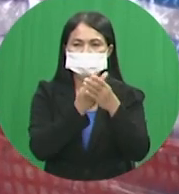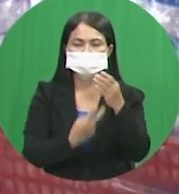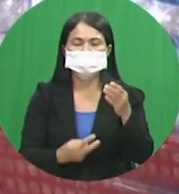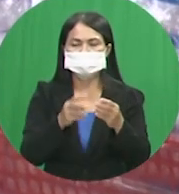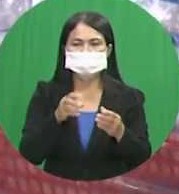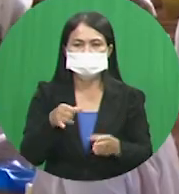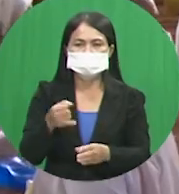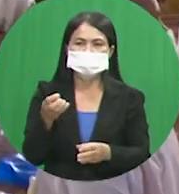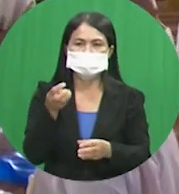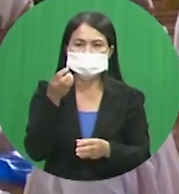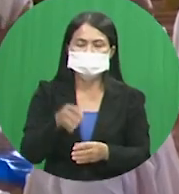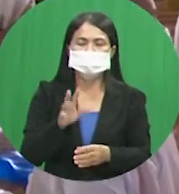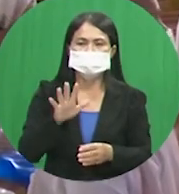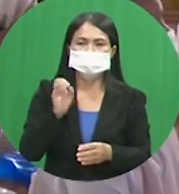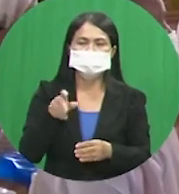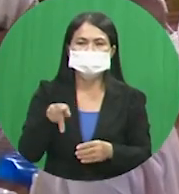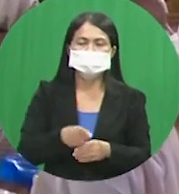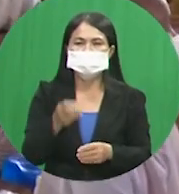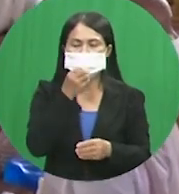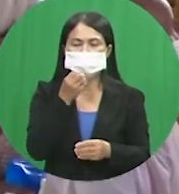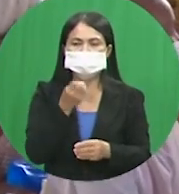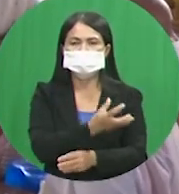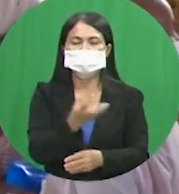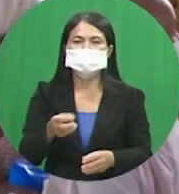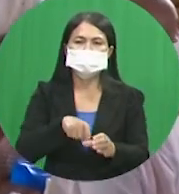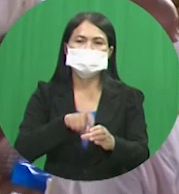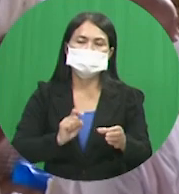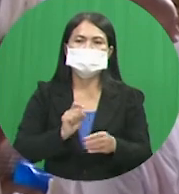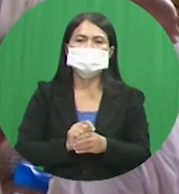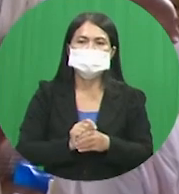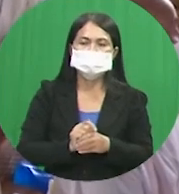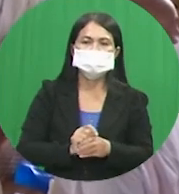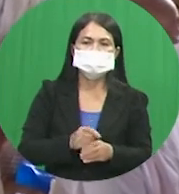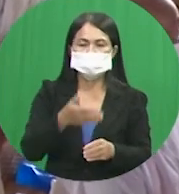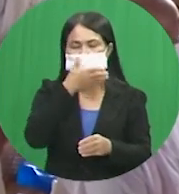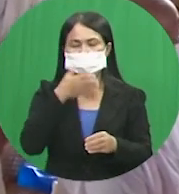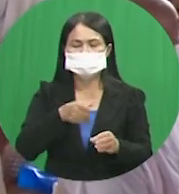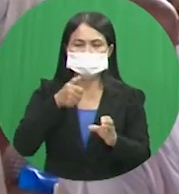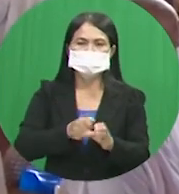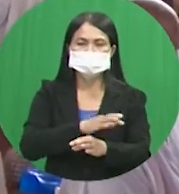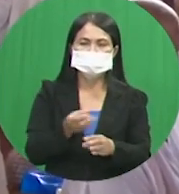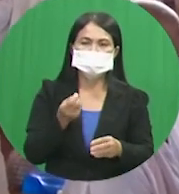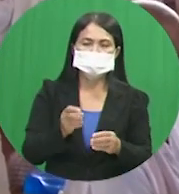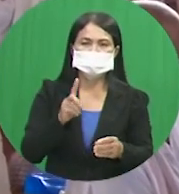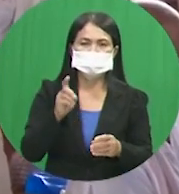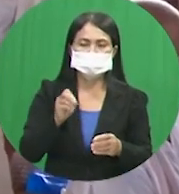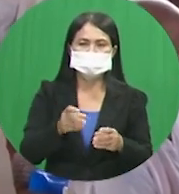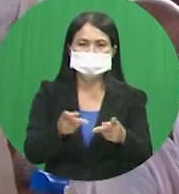50គីឡូក្រាមគ្រឿងឧបភោគបរិភោគភេសជ្ជៈម៉ាស់អាកុលនិងបច្ច័យ